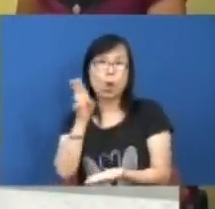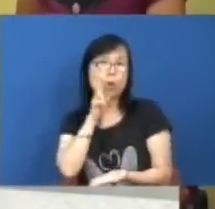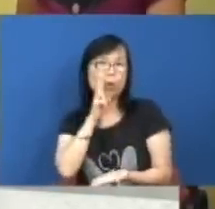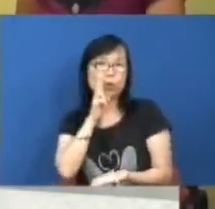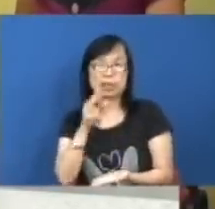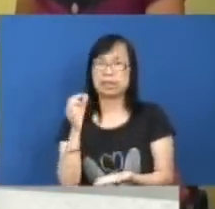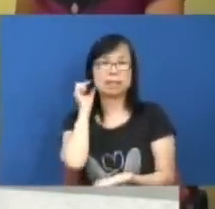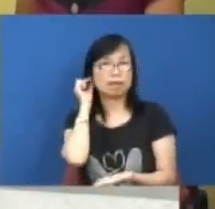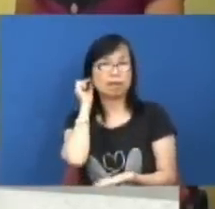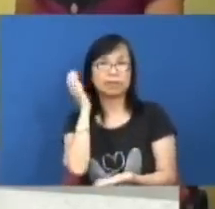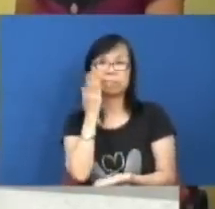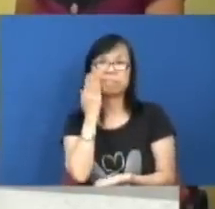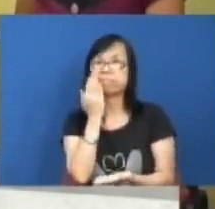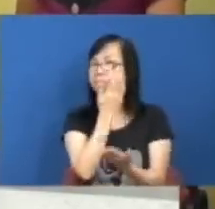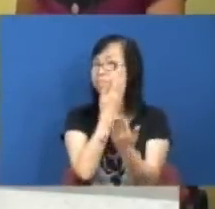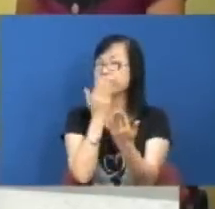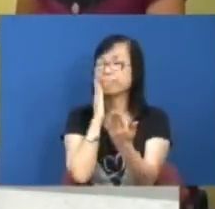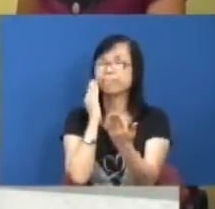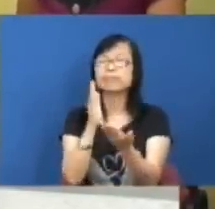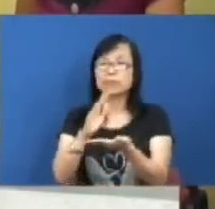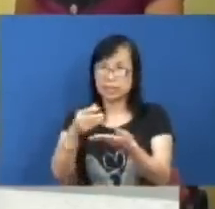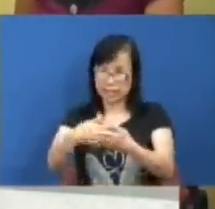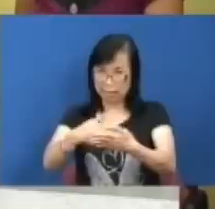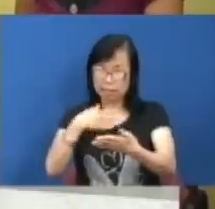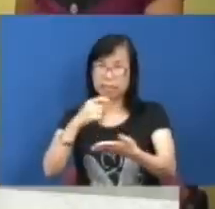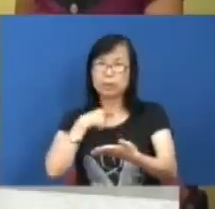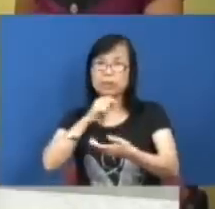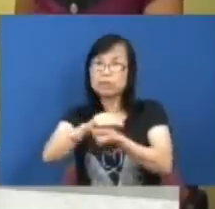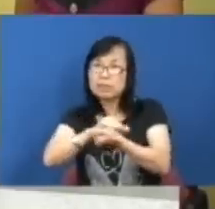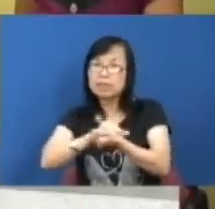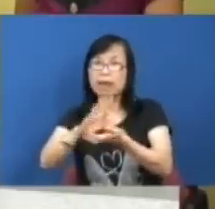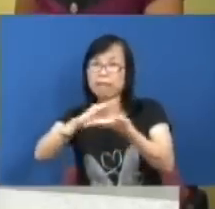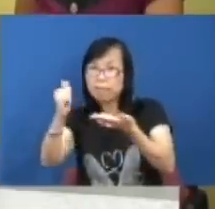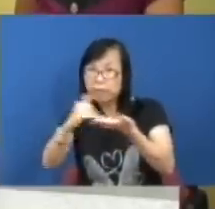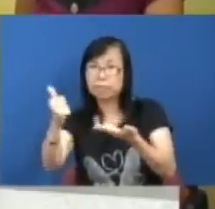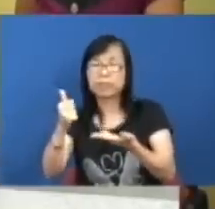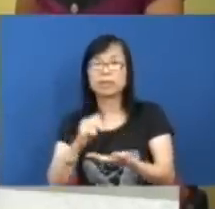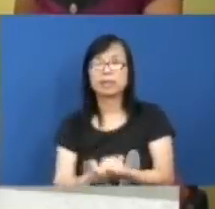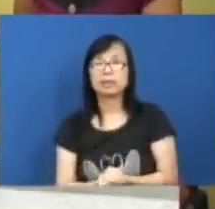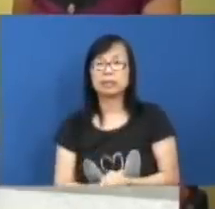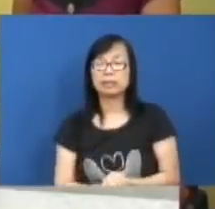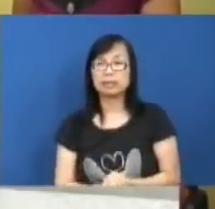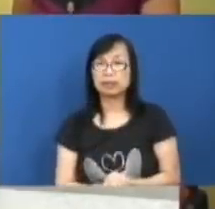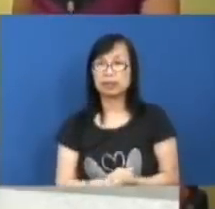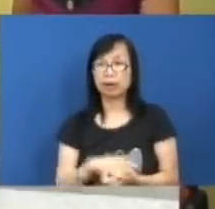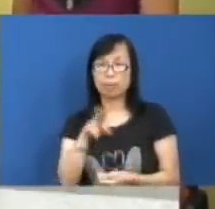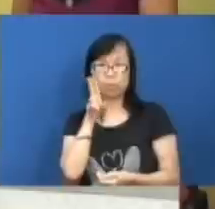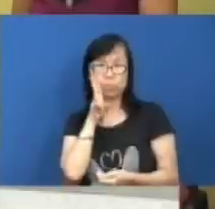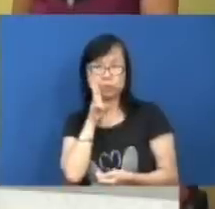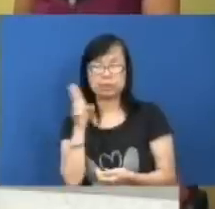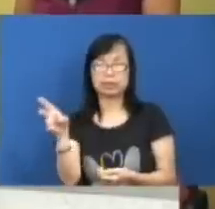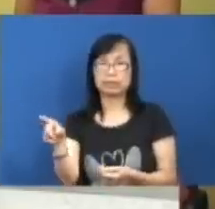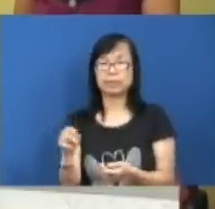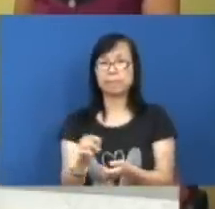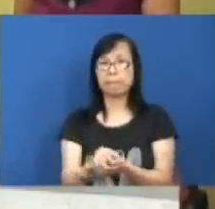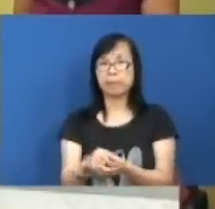咁樣啊，搽粉底之前都要清潔乾淨個面，咁啊用確保嗰個質地咧就咬著得好實淨。 係咯， 咁例如呢個都會有一個例